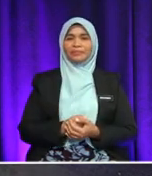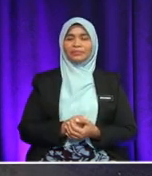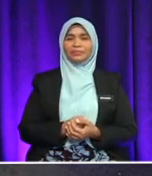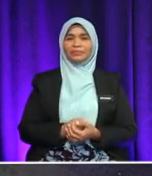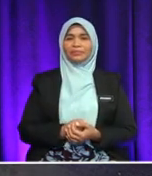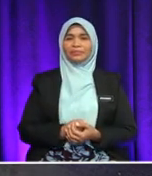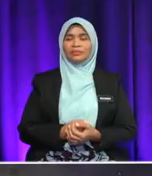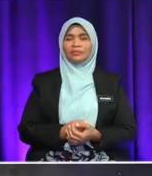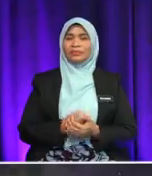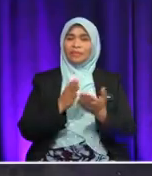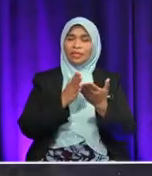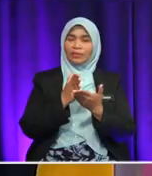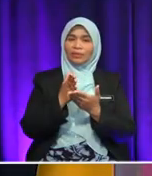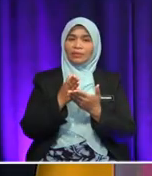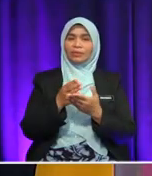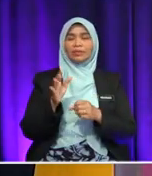Yesus